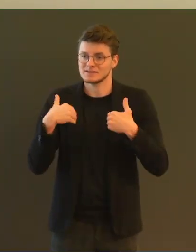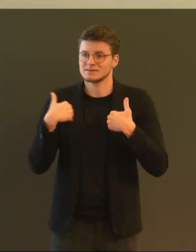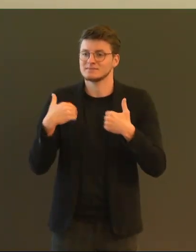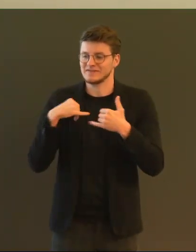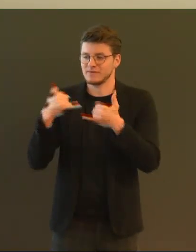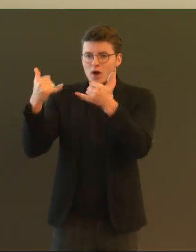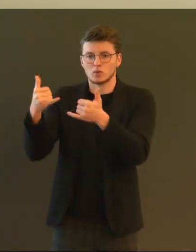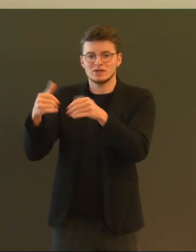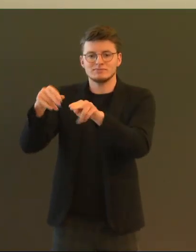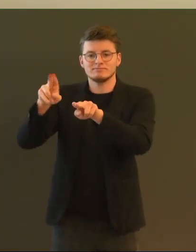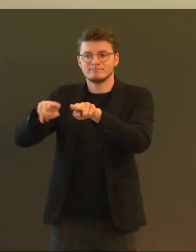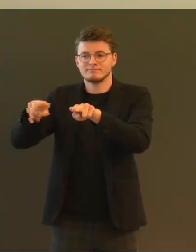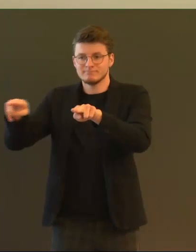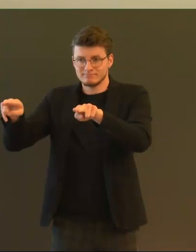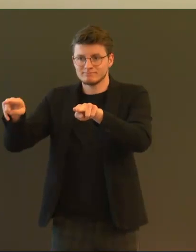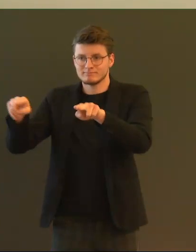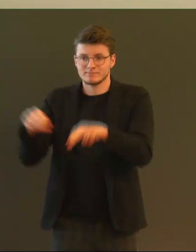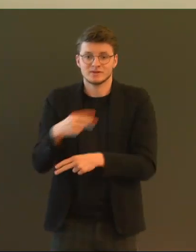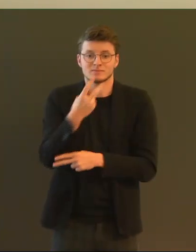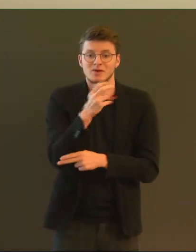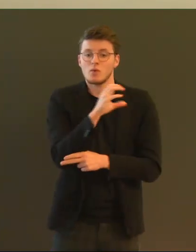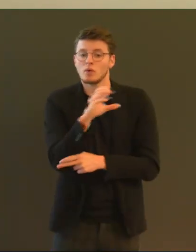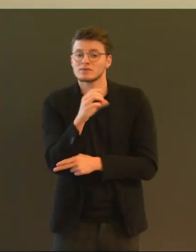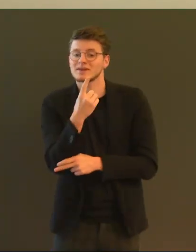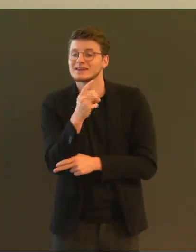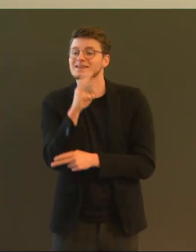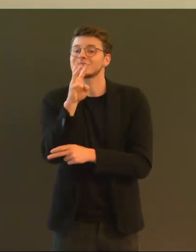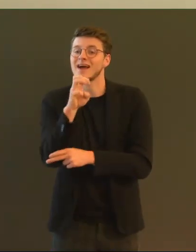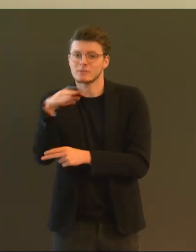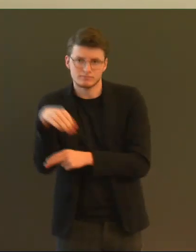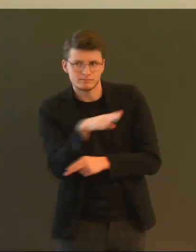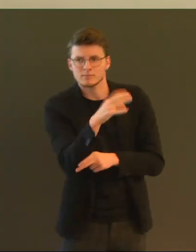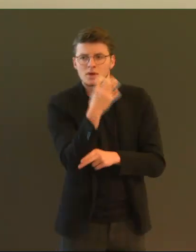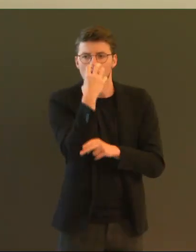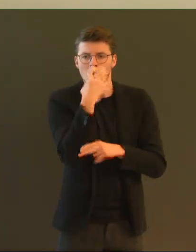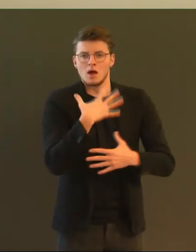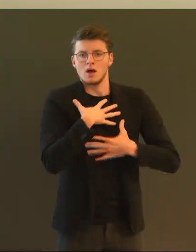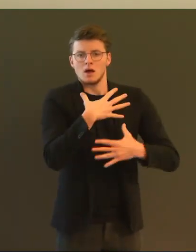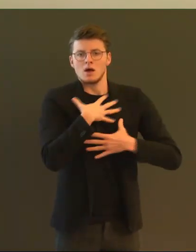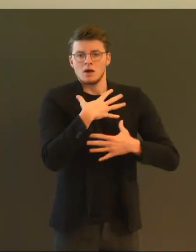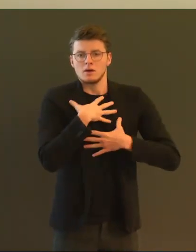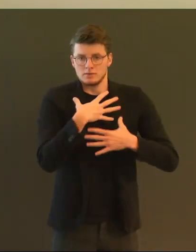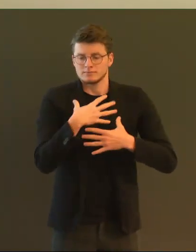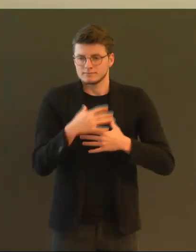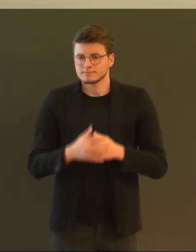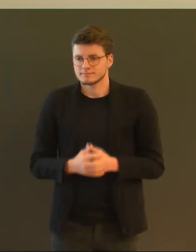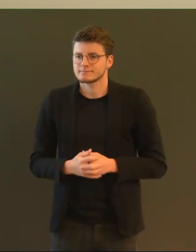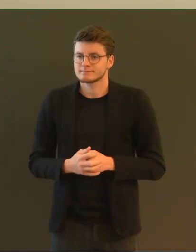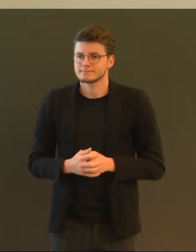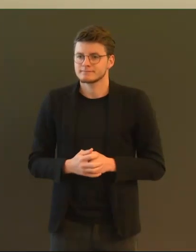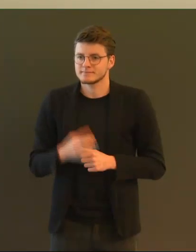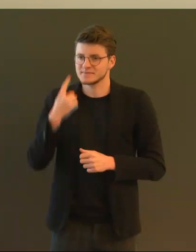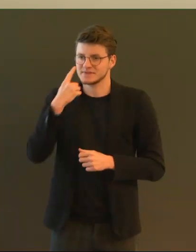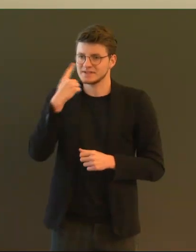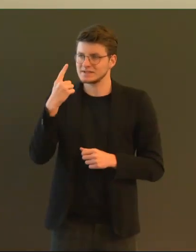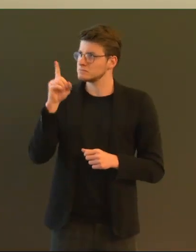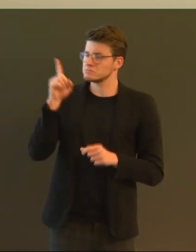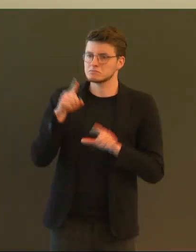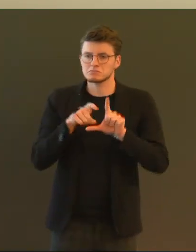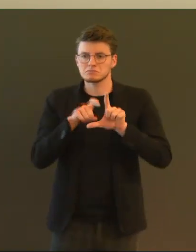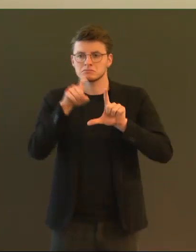er 231 beademd. De trend van het aantal patiënten op intensieve zorgen blijft